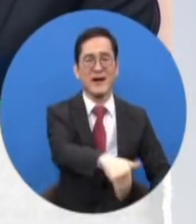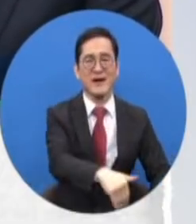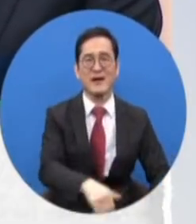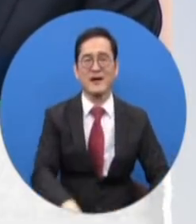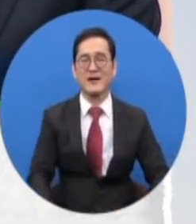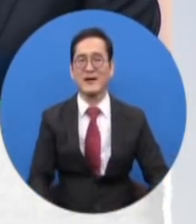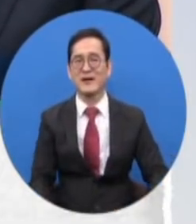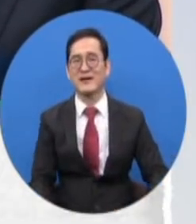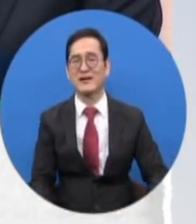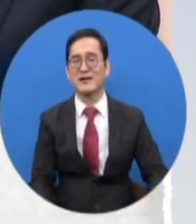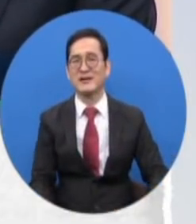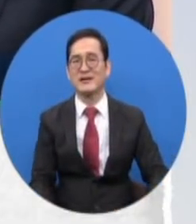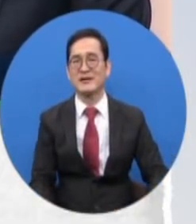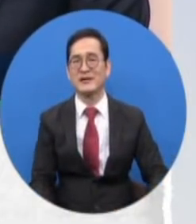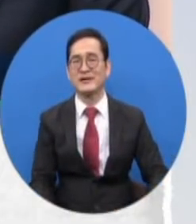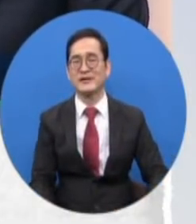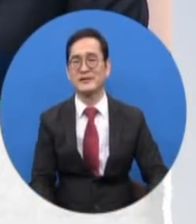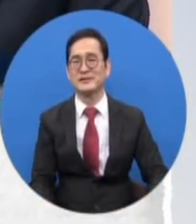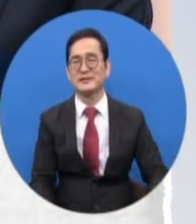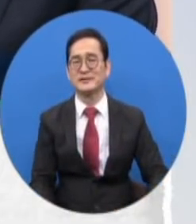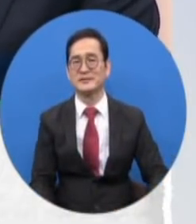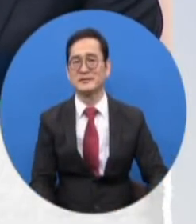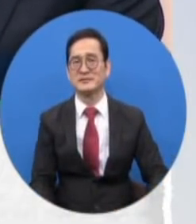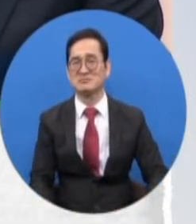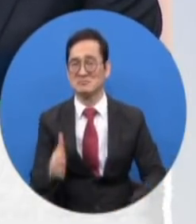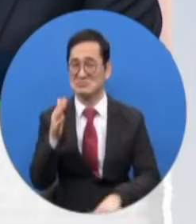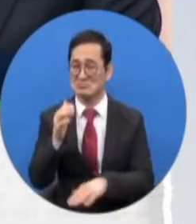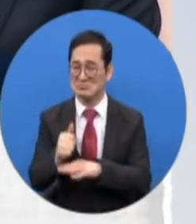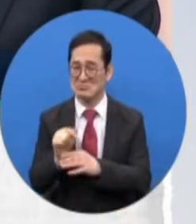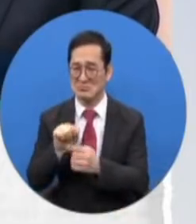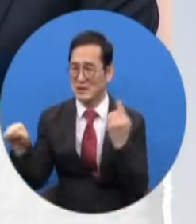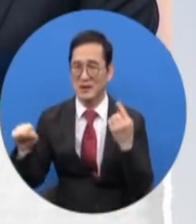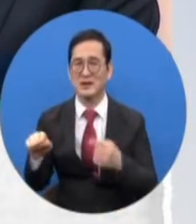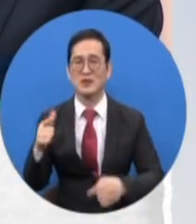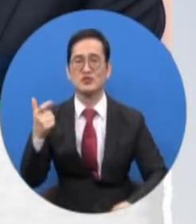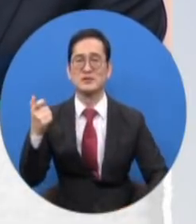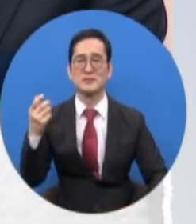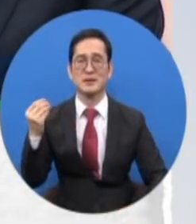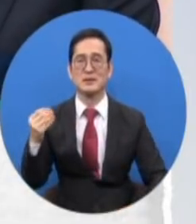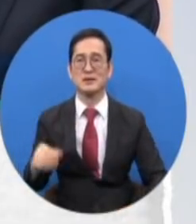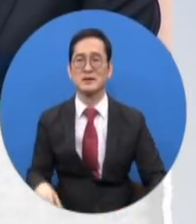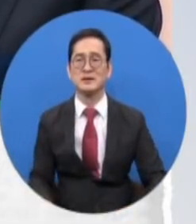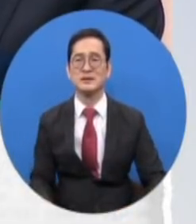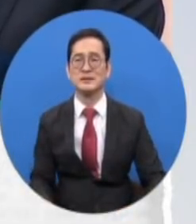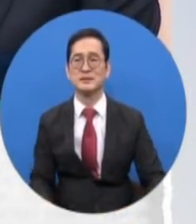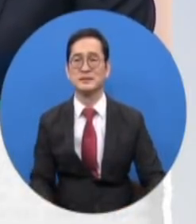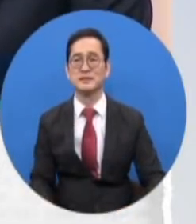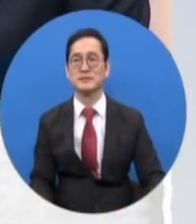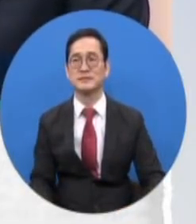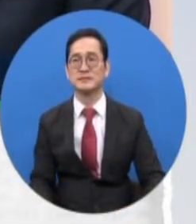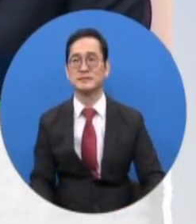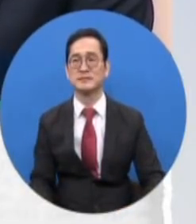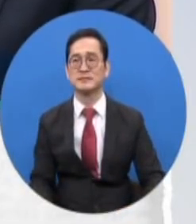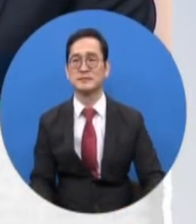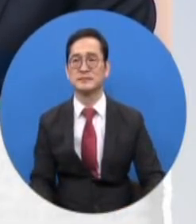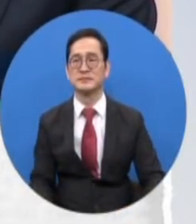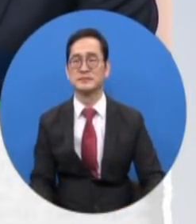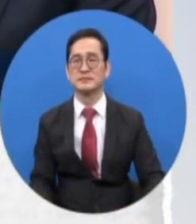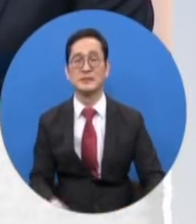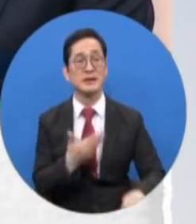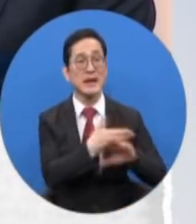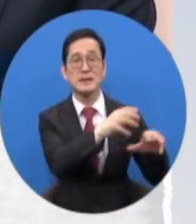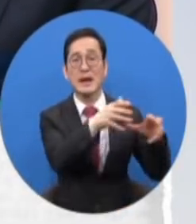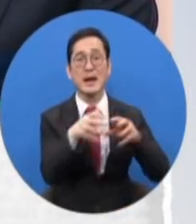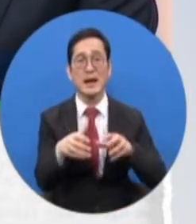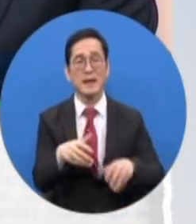미국이나 영국 같은 경우가 정점을 찍었을 때 100만 명당 인구수를 보면 지금 우리의 한 절반, 3분의 1밖에 안 된 겁니다. 그러니까 우리 정점이라는 게